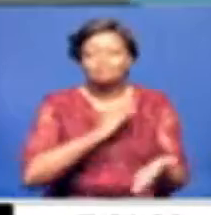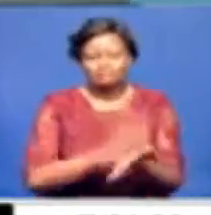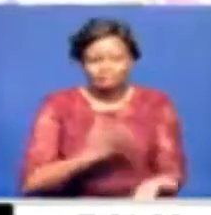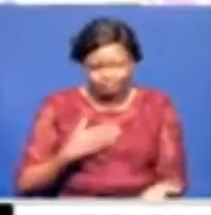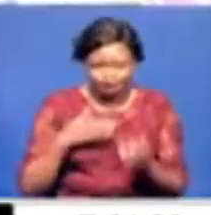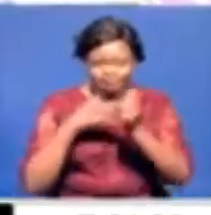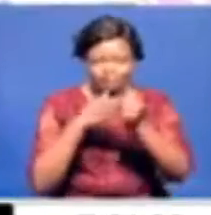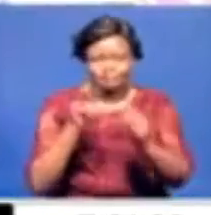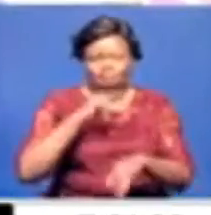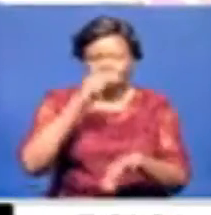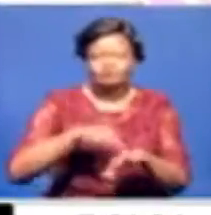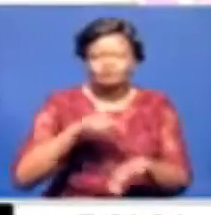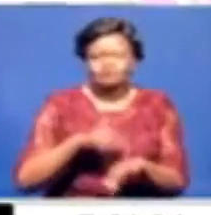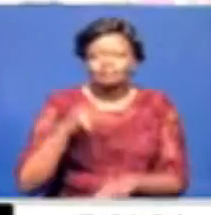taifa.